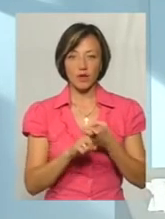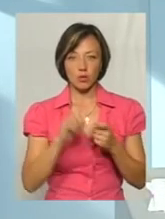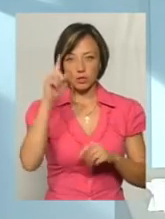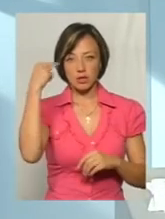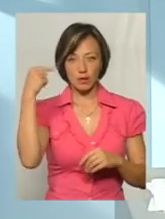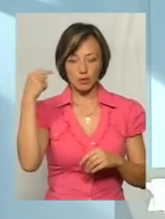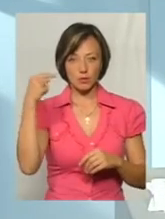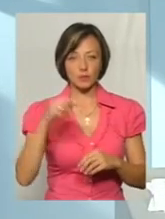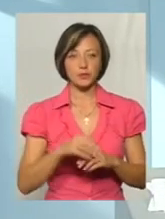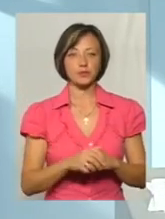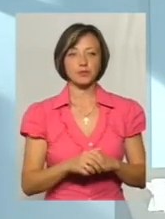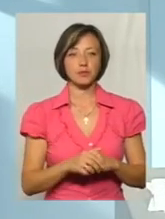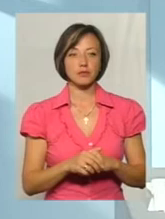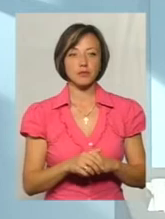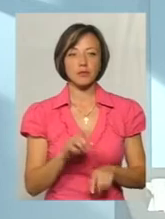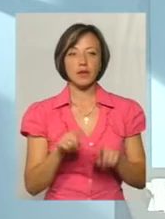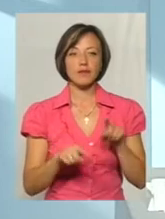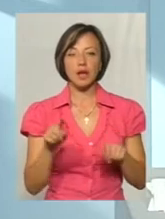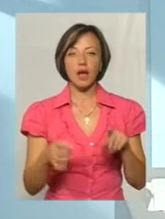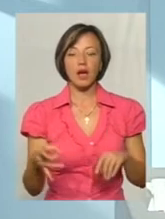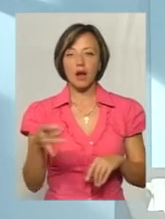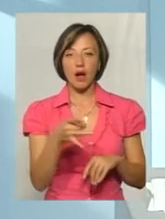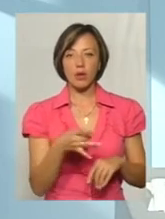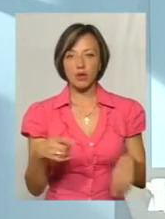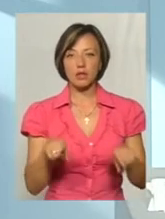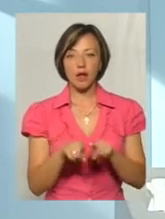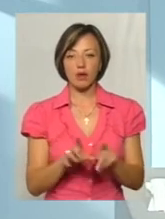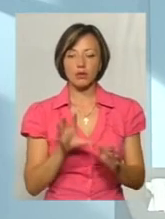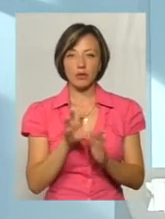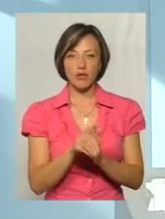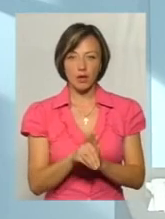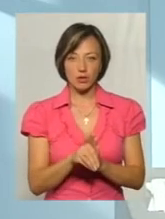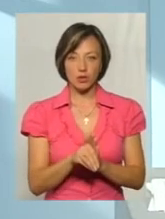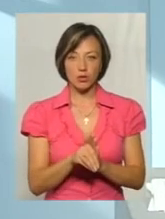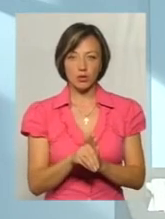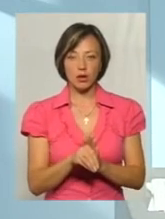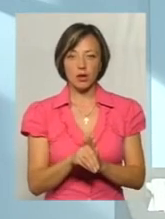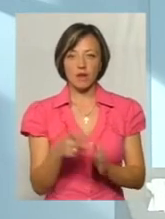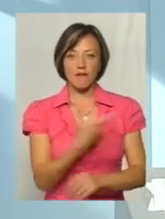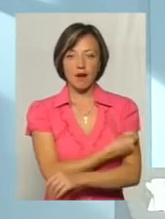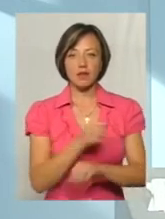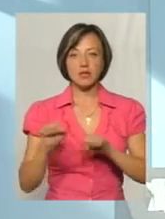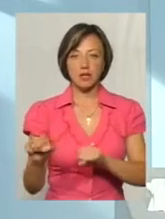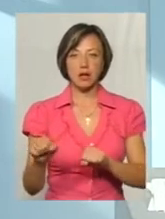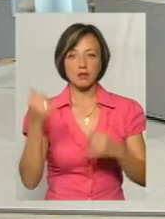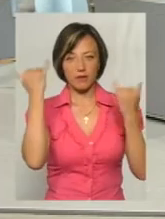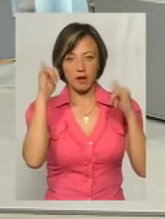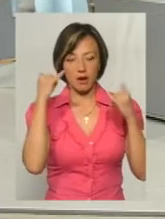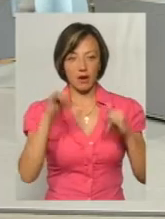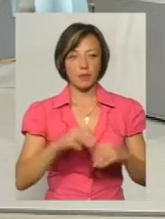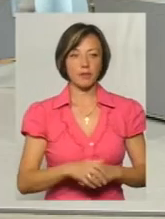сказу. В деяких районах в нас також ще запроваджено вакцинацію великої рогатої